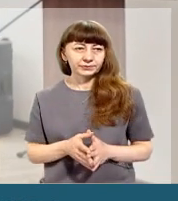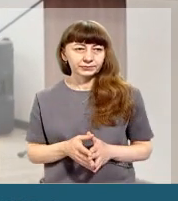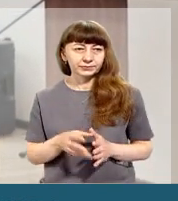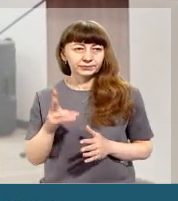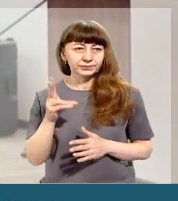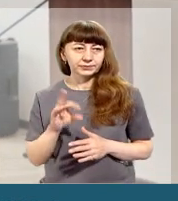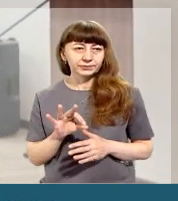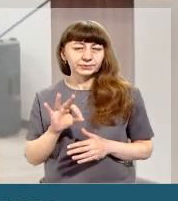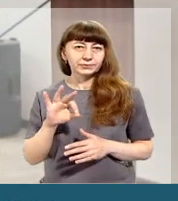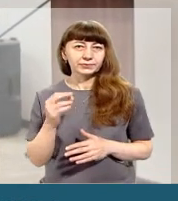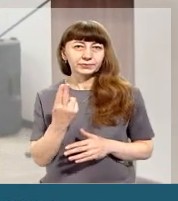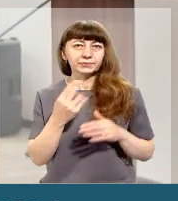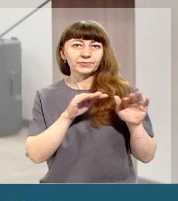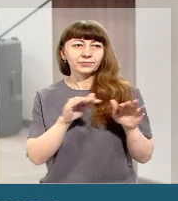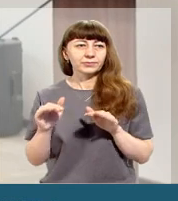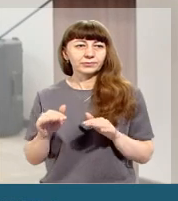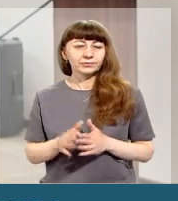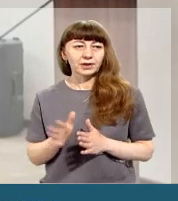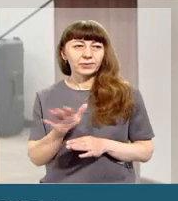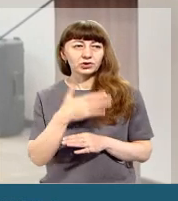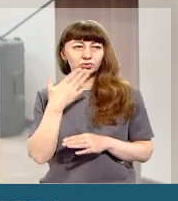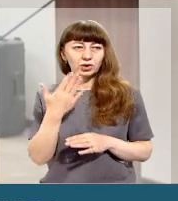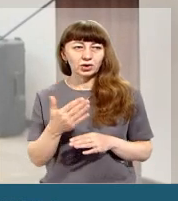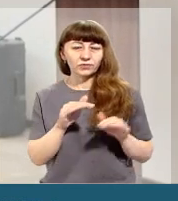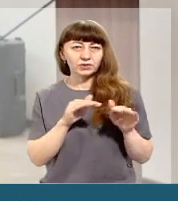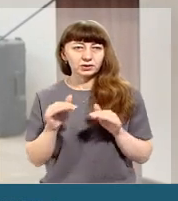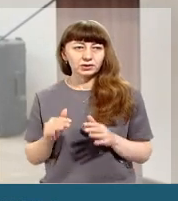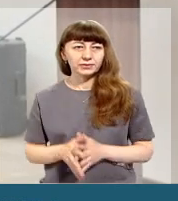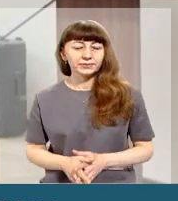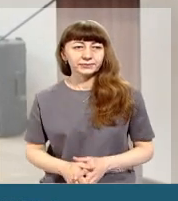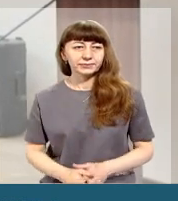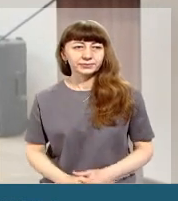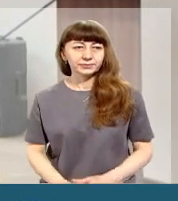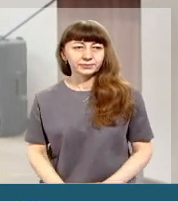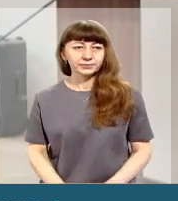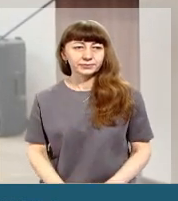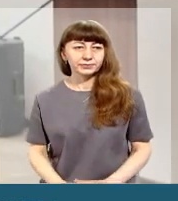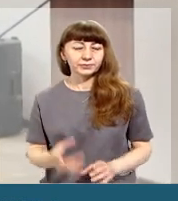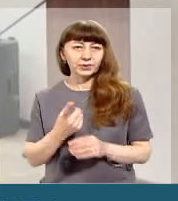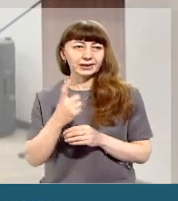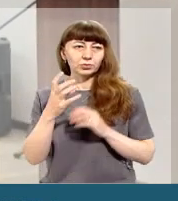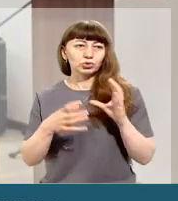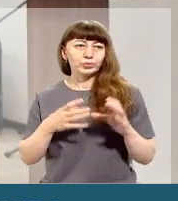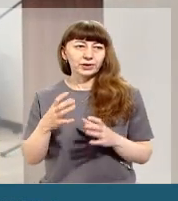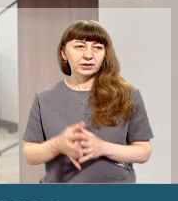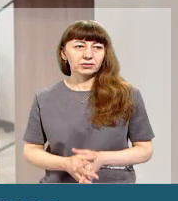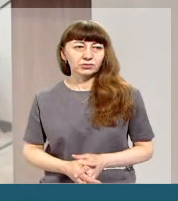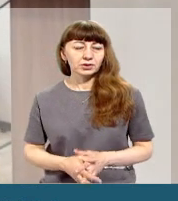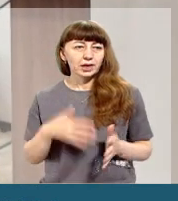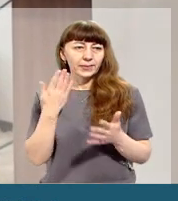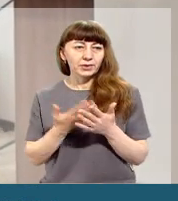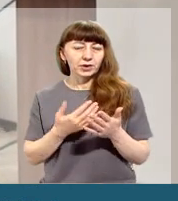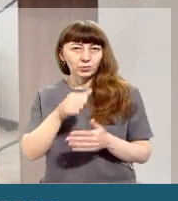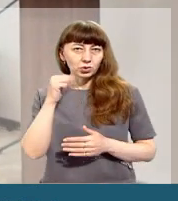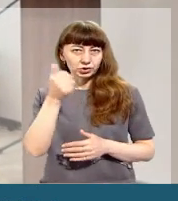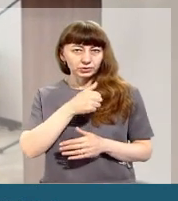на национальном уровне, на международном уровне по данному чемпионату. Например, в